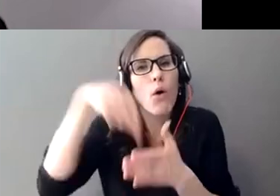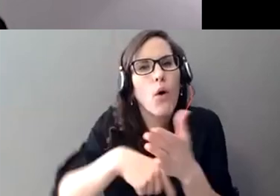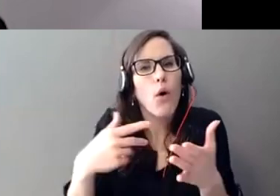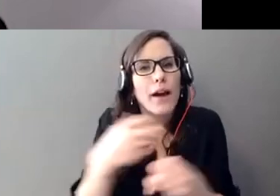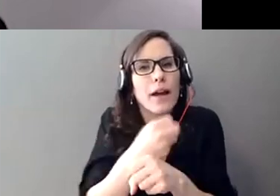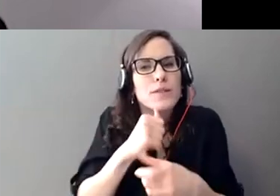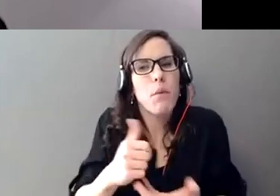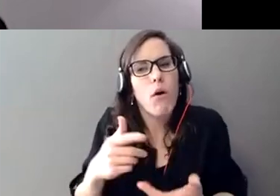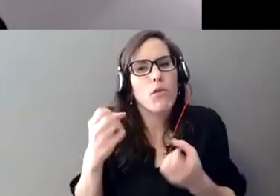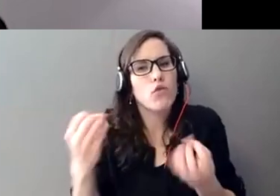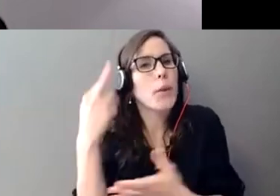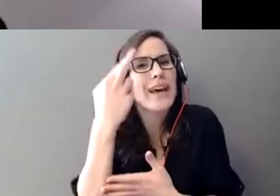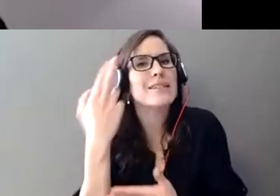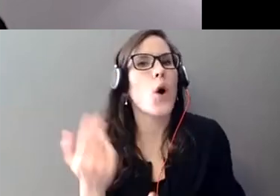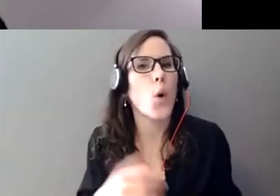et